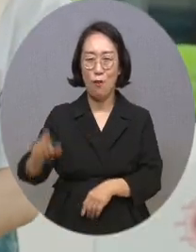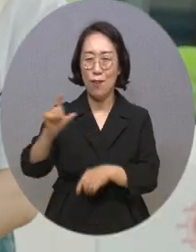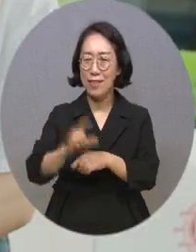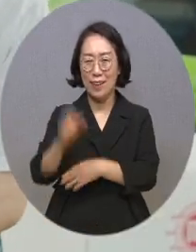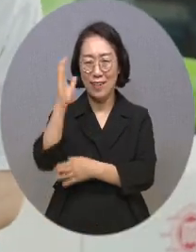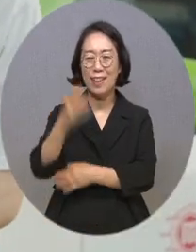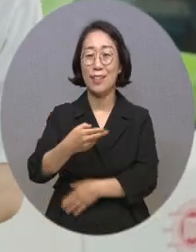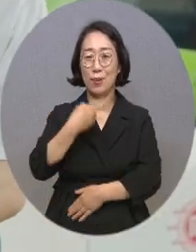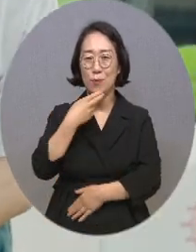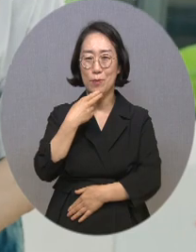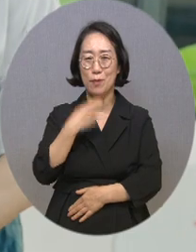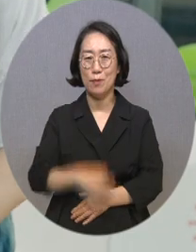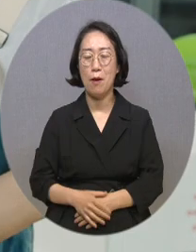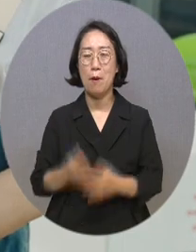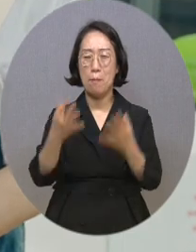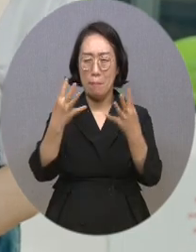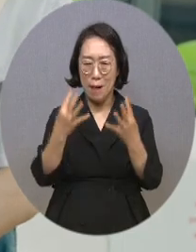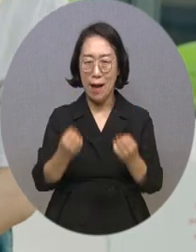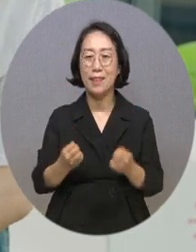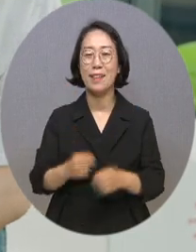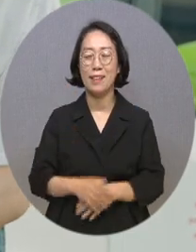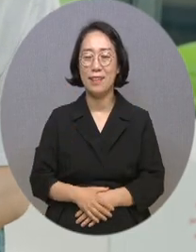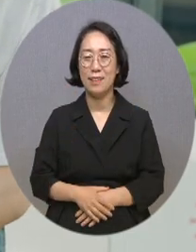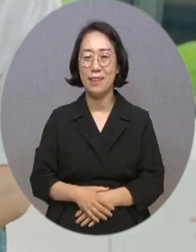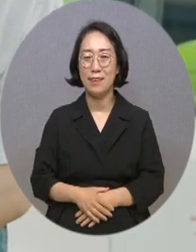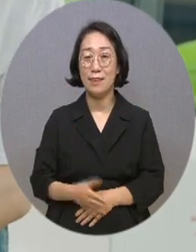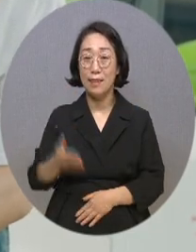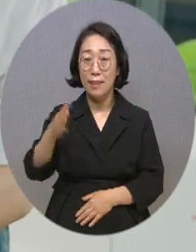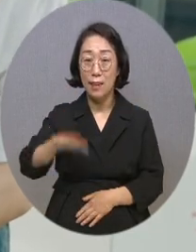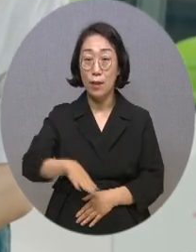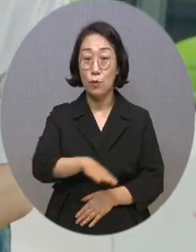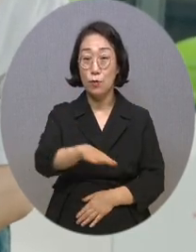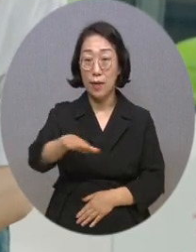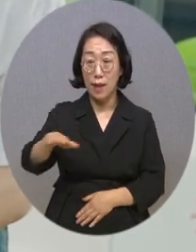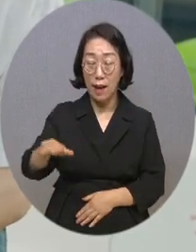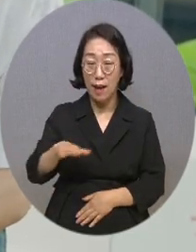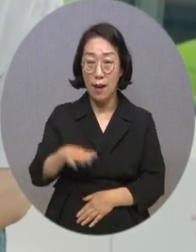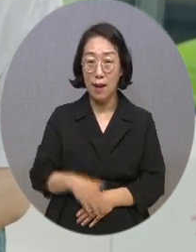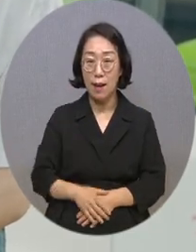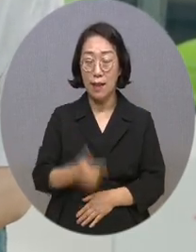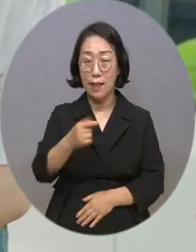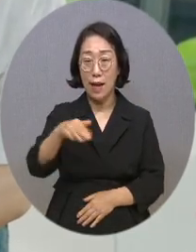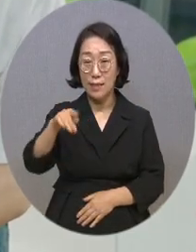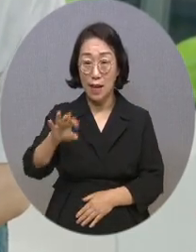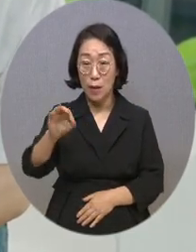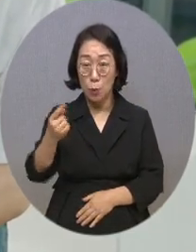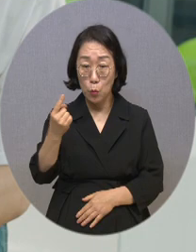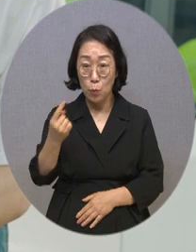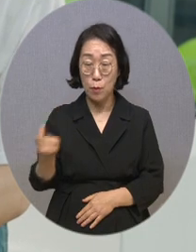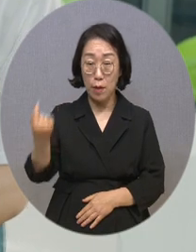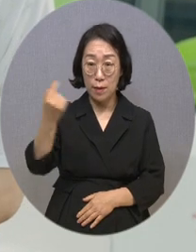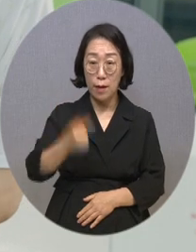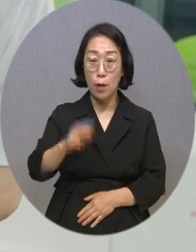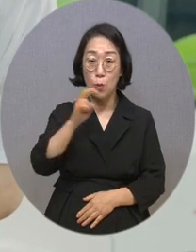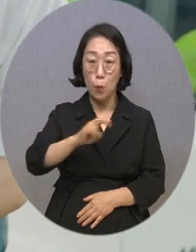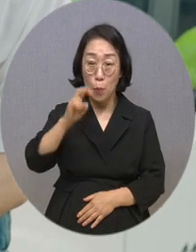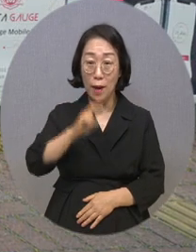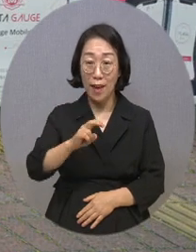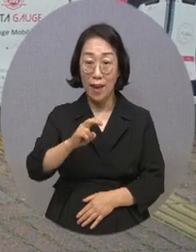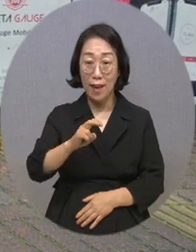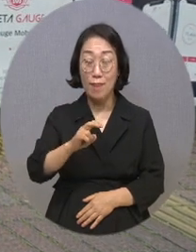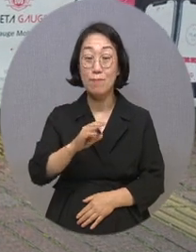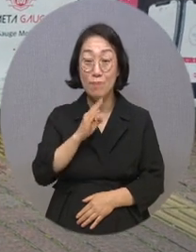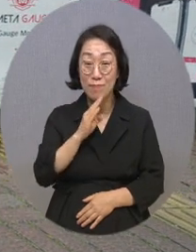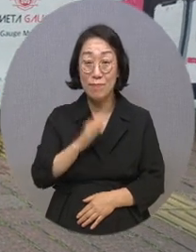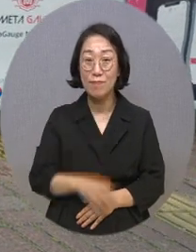없어요. 맞아요. 너무 많이 했어요. 근데 여기서 저희가 또 나상도 씨가 오셨는데 노래를 안 들어볼 수 없겠죠?